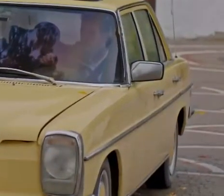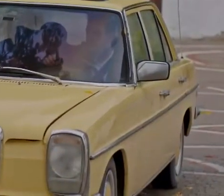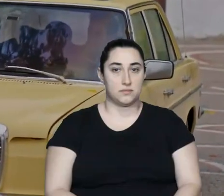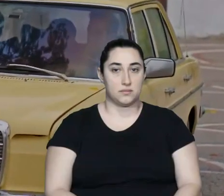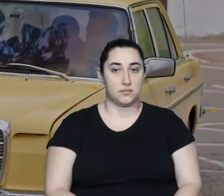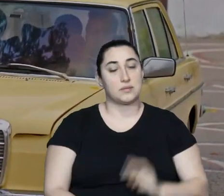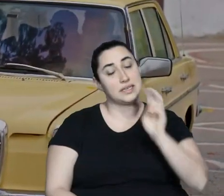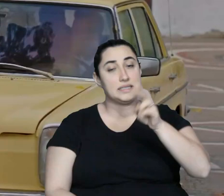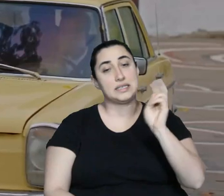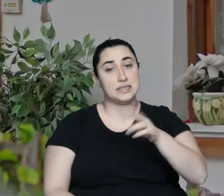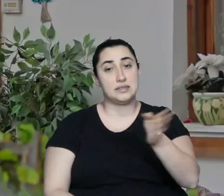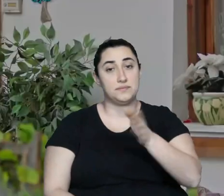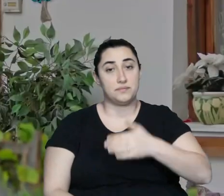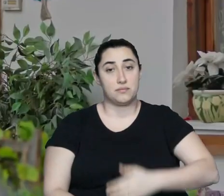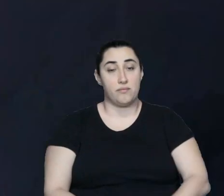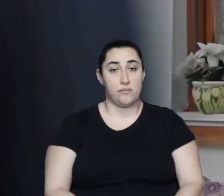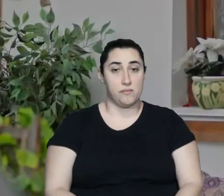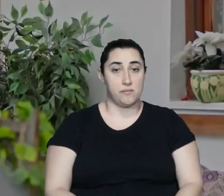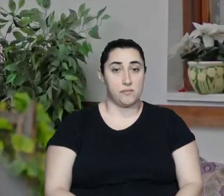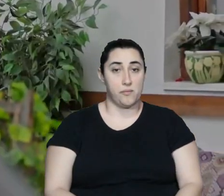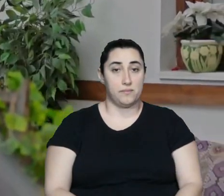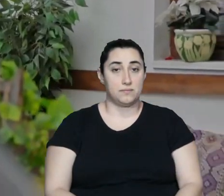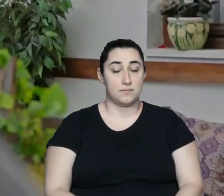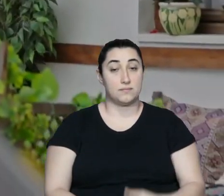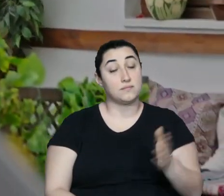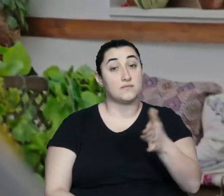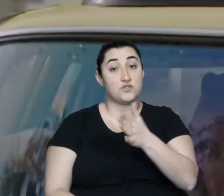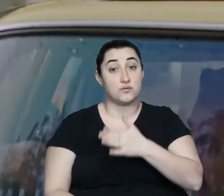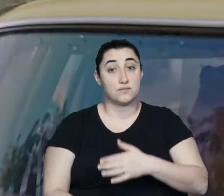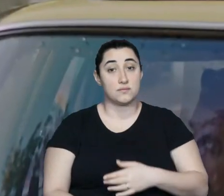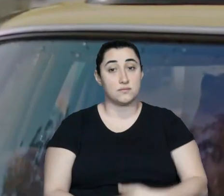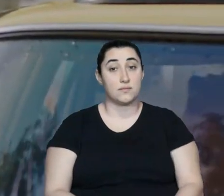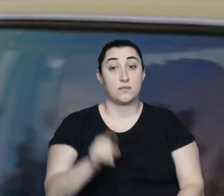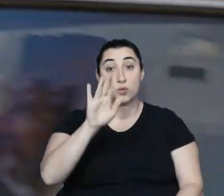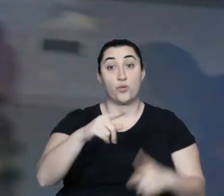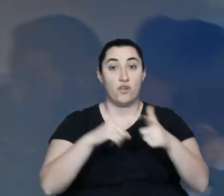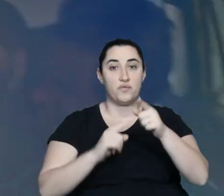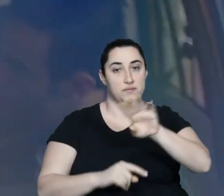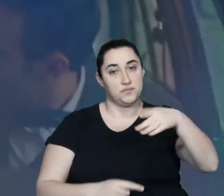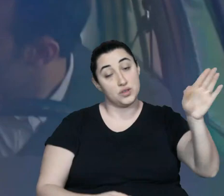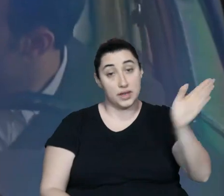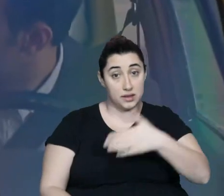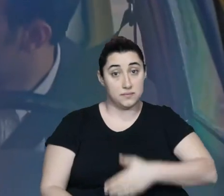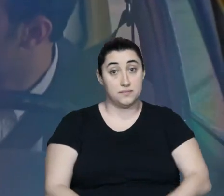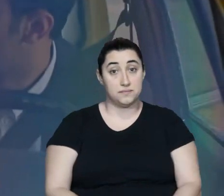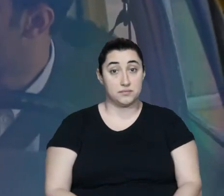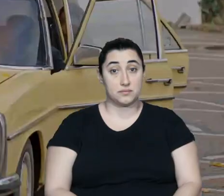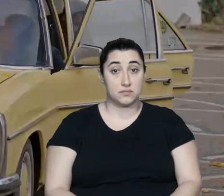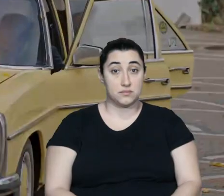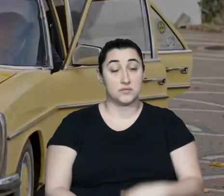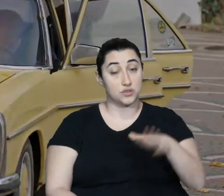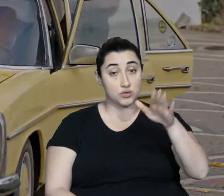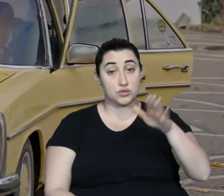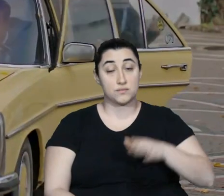döndü. İnin arabadan, inin. İbrahim elini kaldırıp durdurdu. Çık. Sen kal Fatih, çık. Hadi.